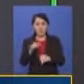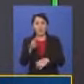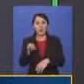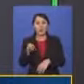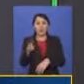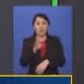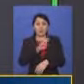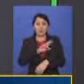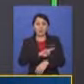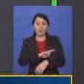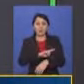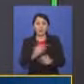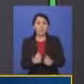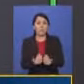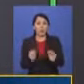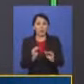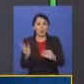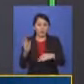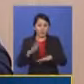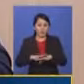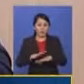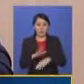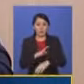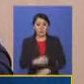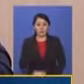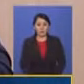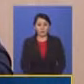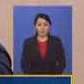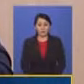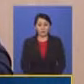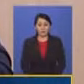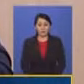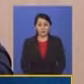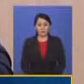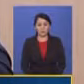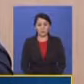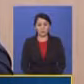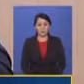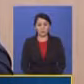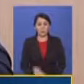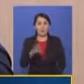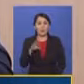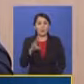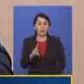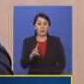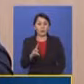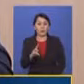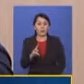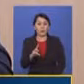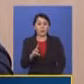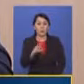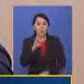коммуналдық қызметкерлер қазылған шұңқырды бітеп кетіп қалды. Они абсолютно обоснованы, справедливы.